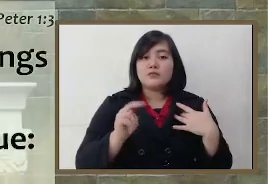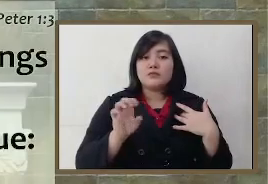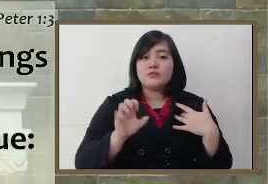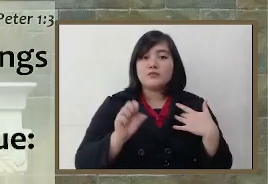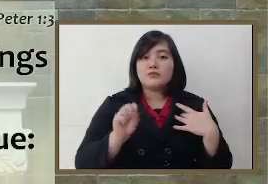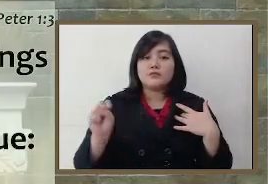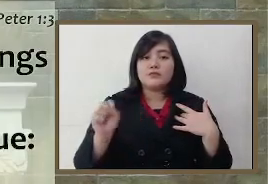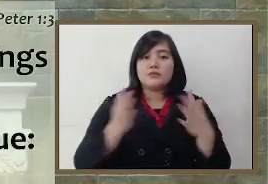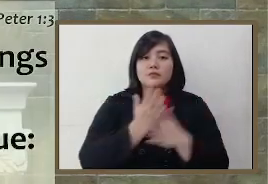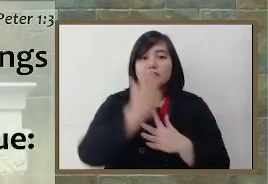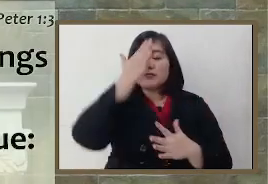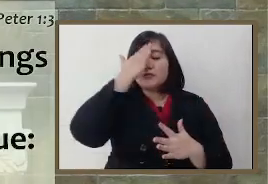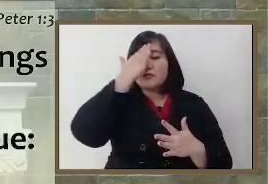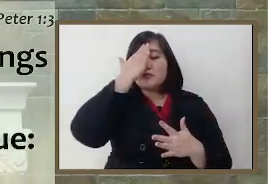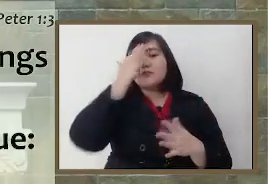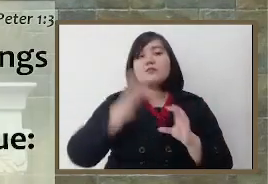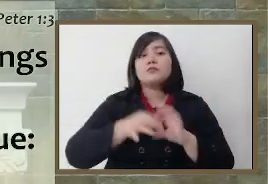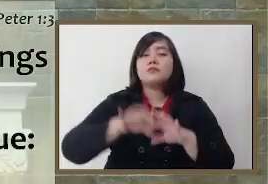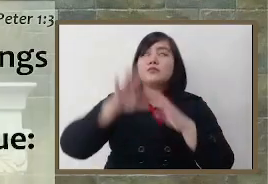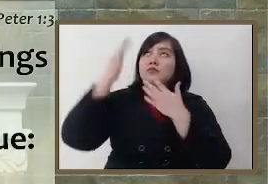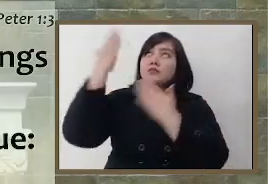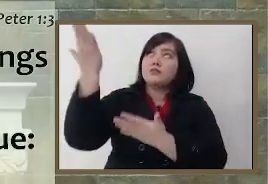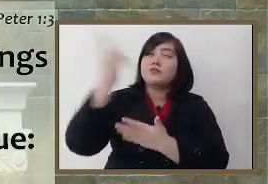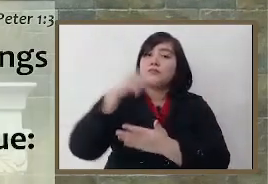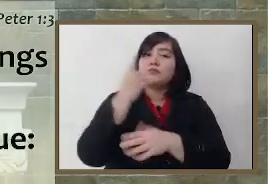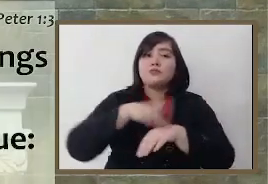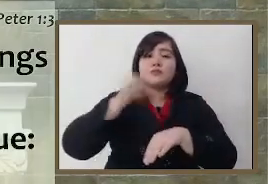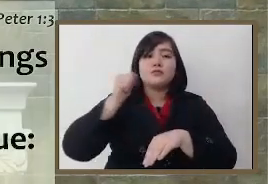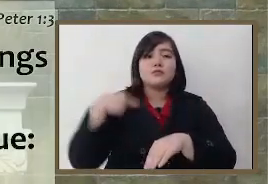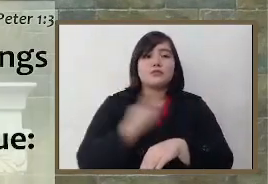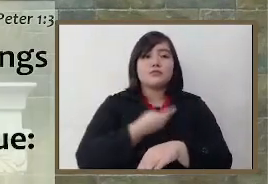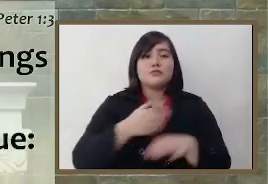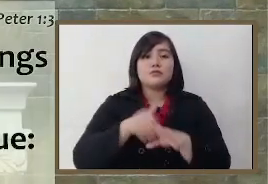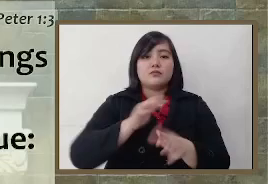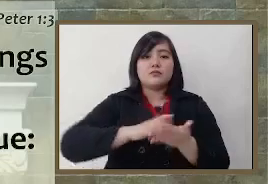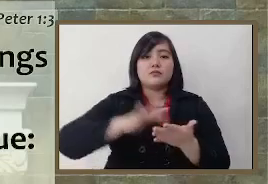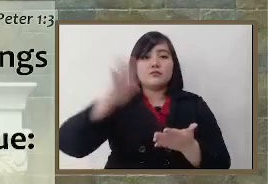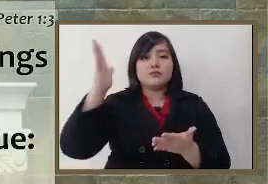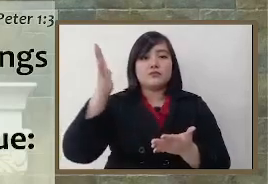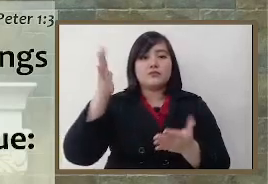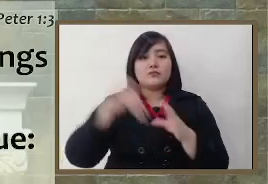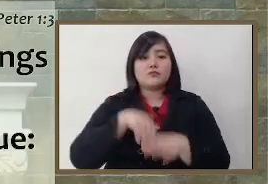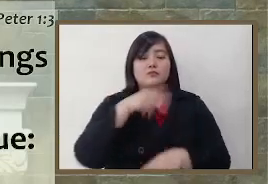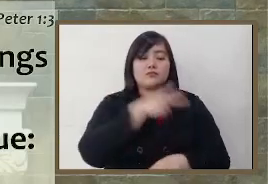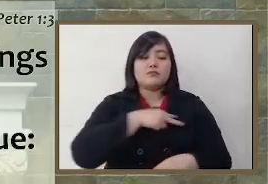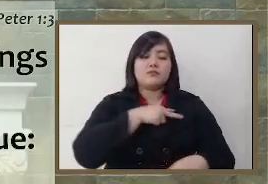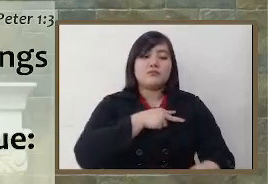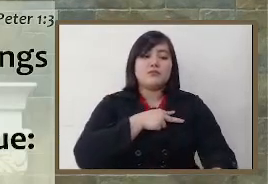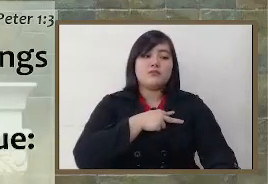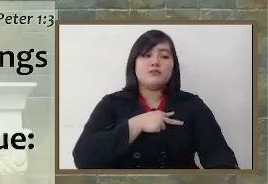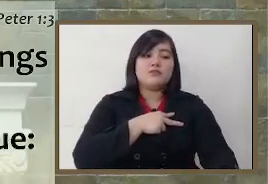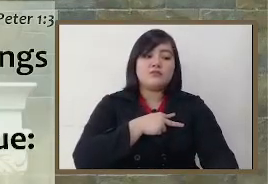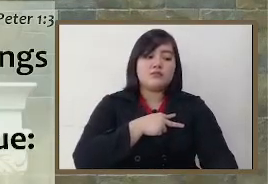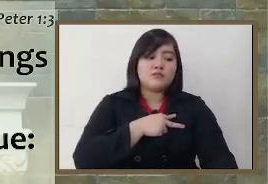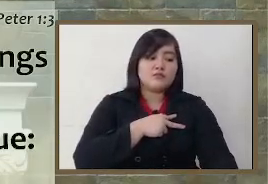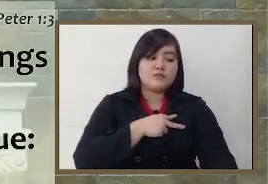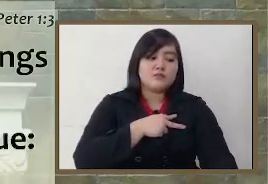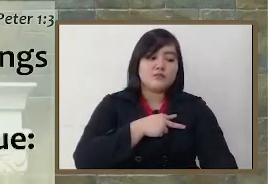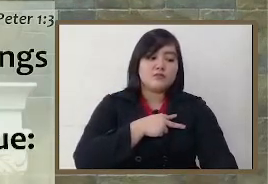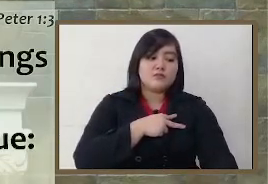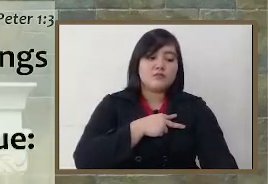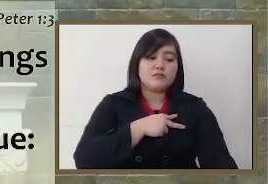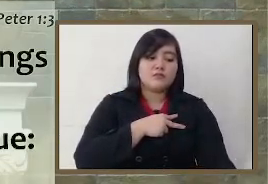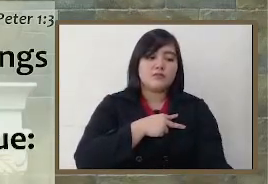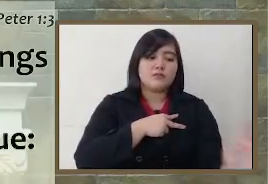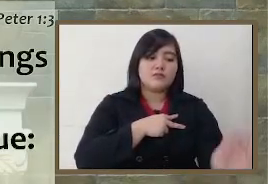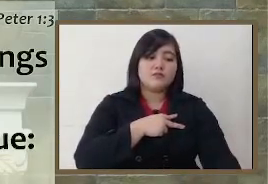of Him that hath called us to glory and virtue. All right? Did you get it? Now, sa una mo,